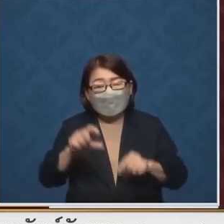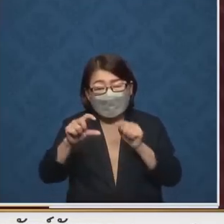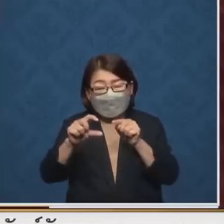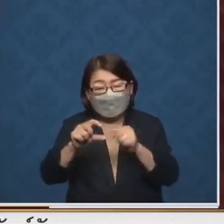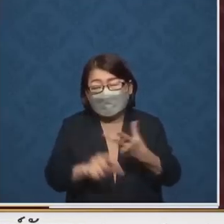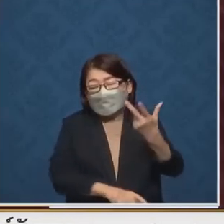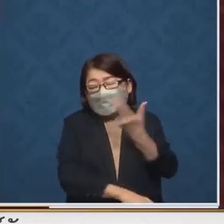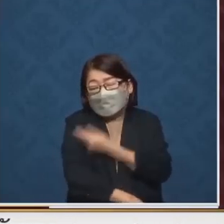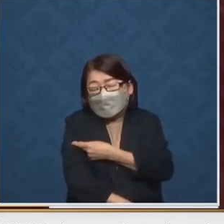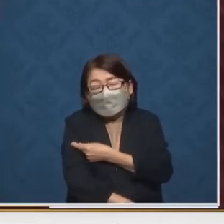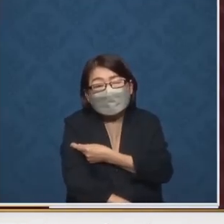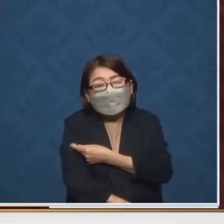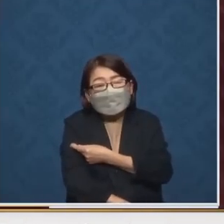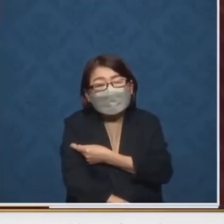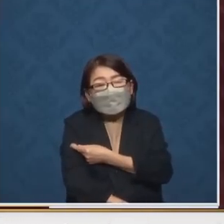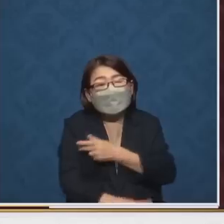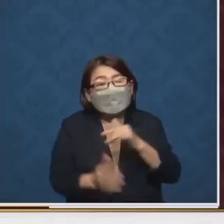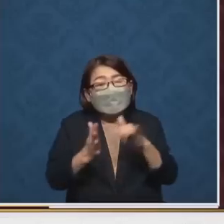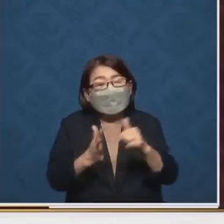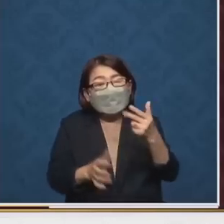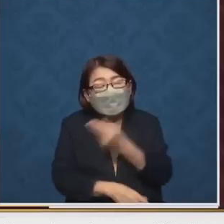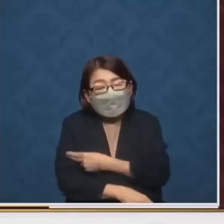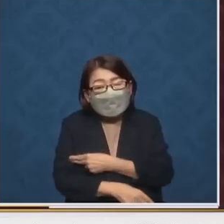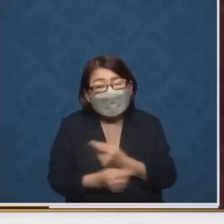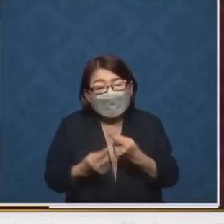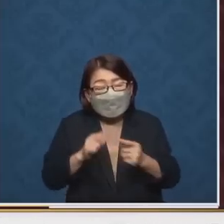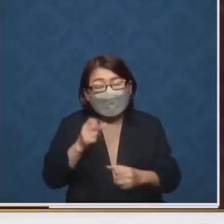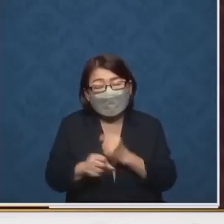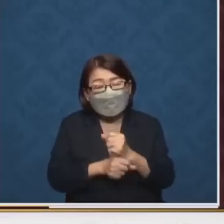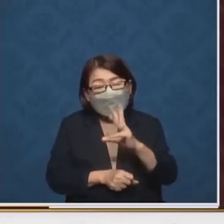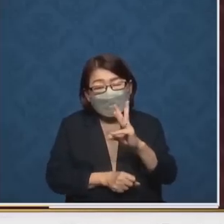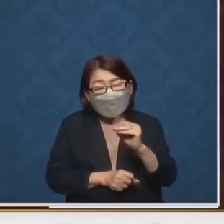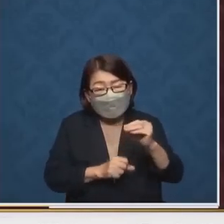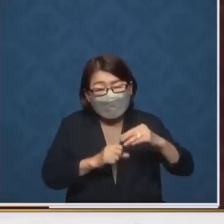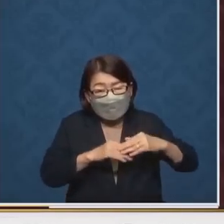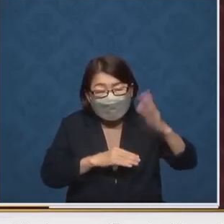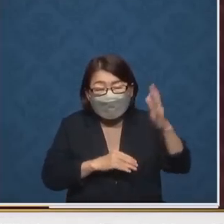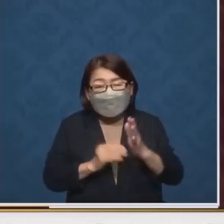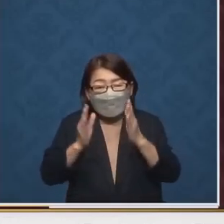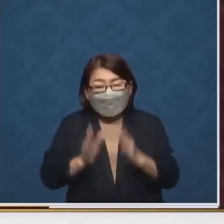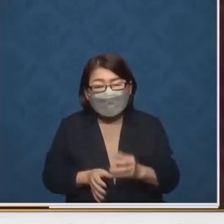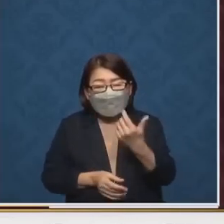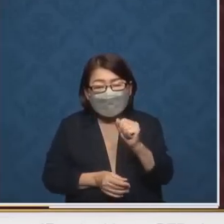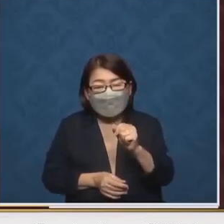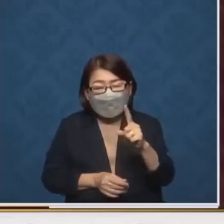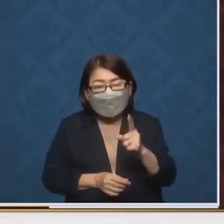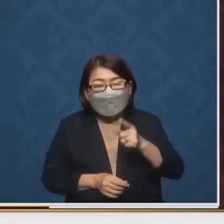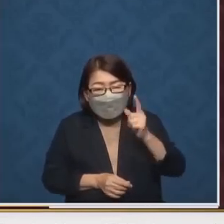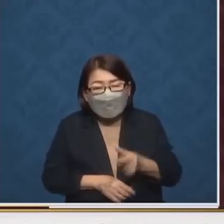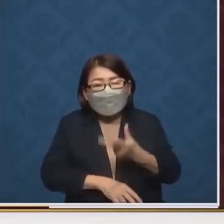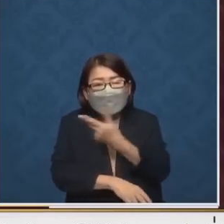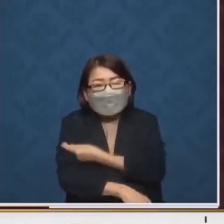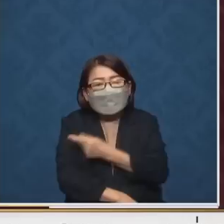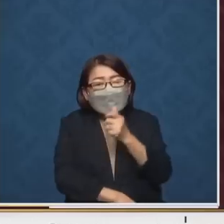่ในขณะเดียวกัน 60 ปีขึ้นไป 11 ล้านคนต้องฉีด AstraZeneca